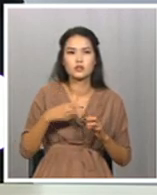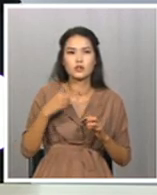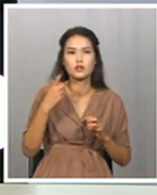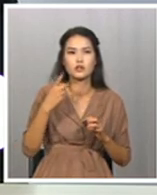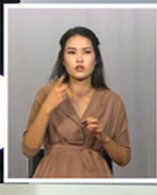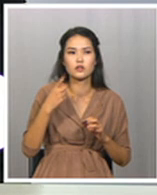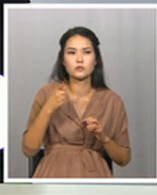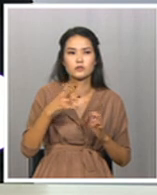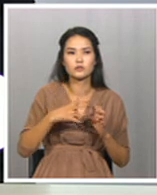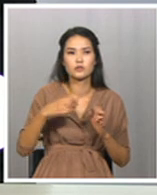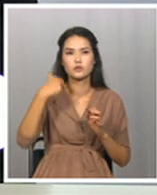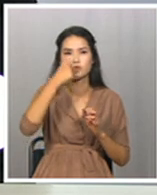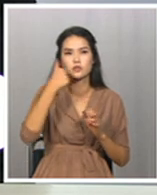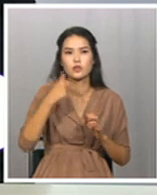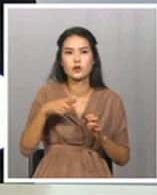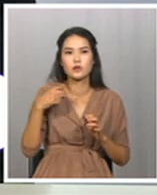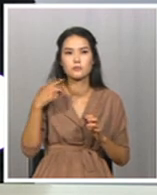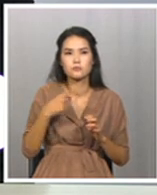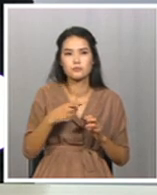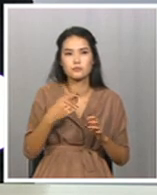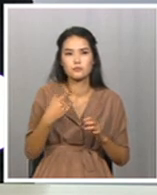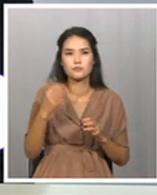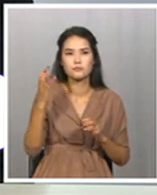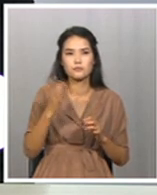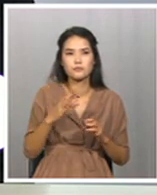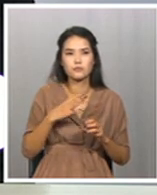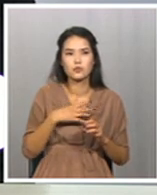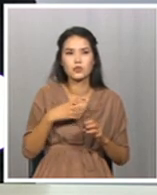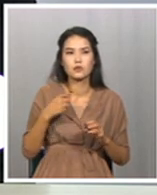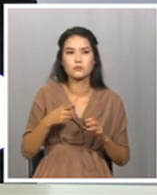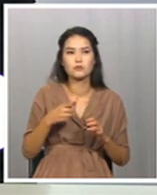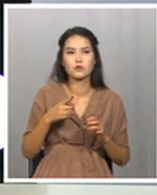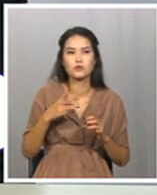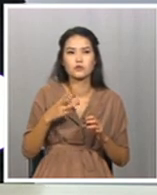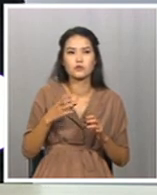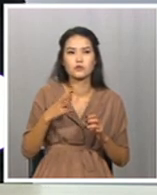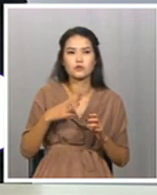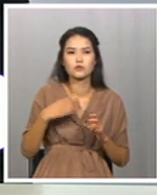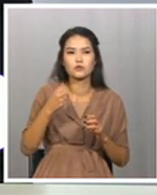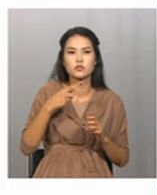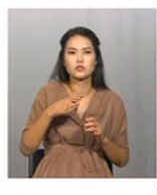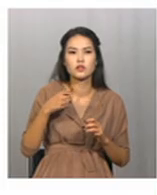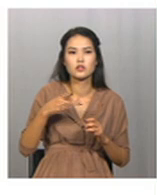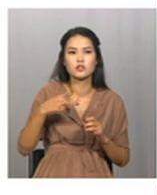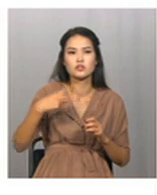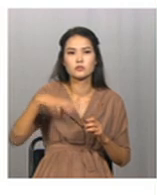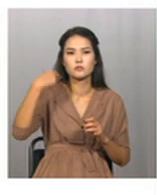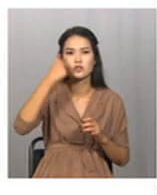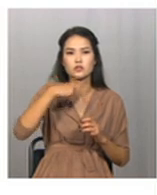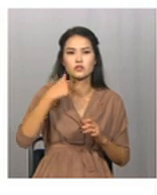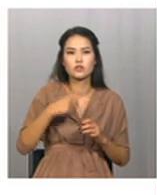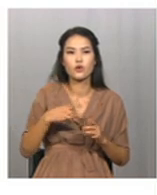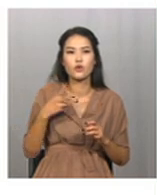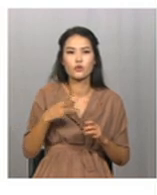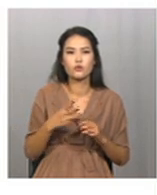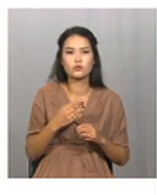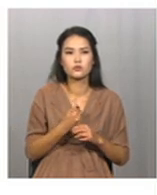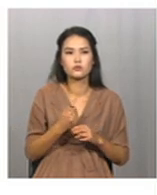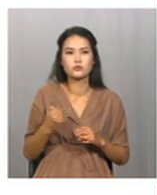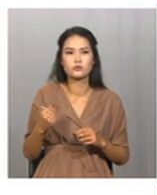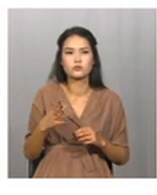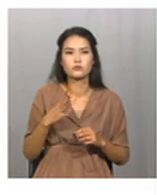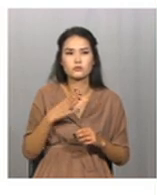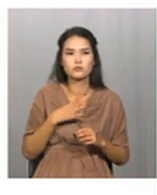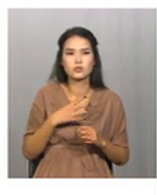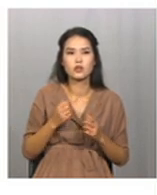мысалы 1900 жылдары 1000 доллардан сәйкес келсе бүкіл әлем бойынша, ал 2020 жылға келіп жан басына шаққан кезде бүкіл әлемдегі